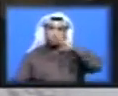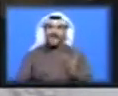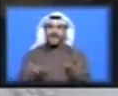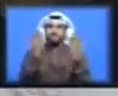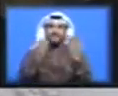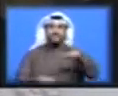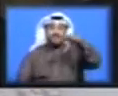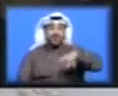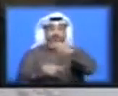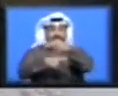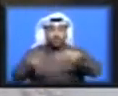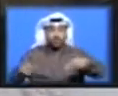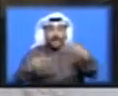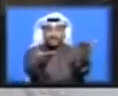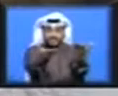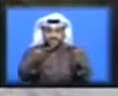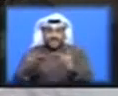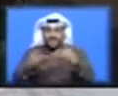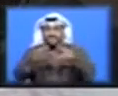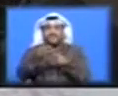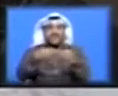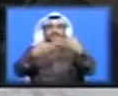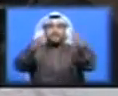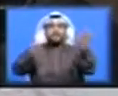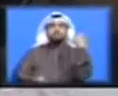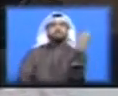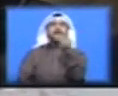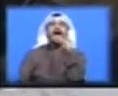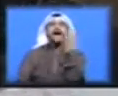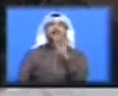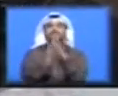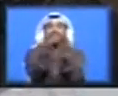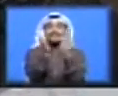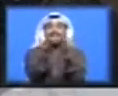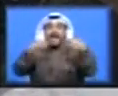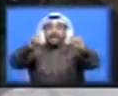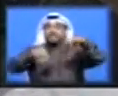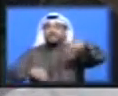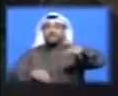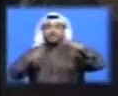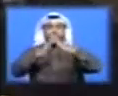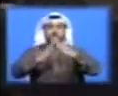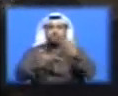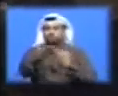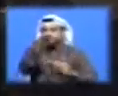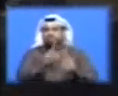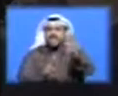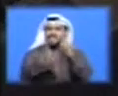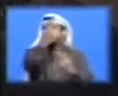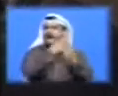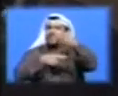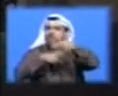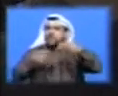مشاركة دولة الكويت في معرض القاهرة الدولي للكتاب هذا العام تعد محطة مضيئة في مسيرة العلاقات الكويتية